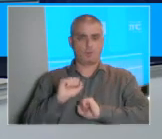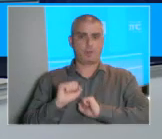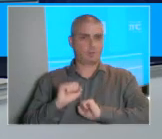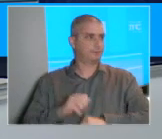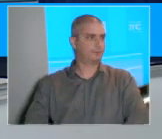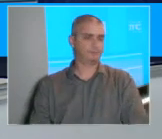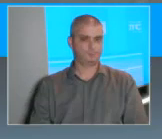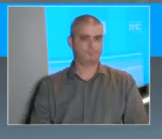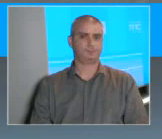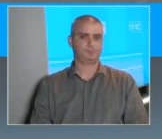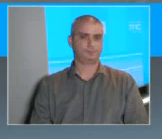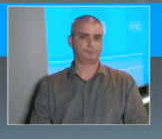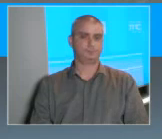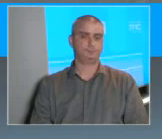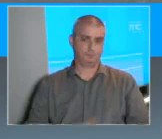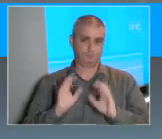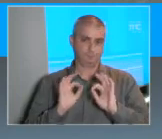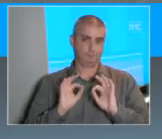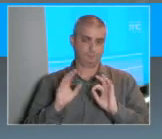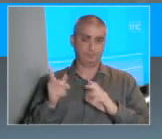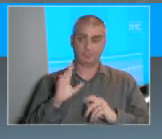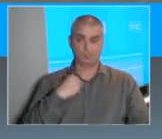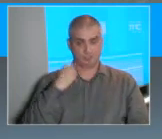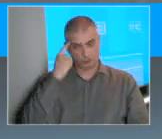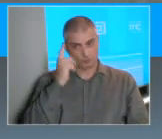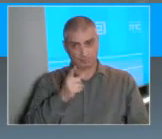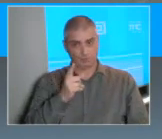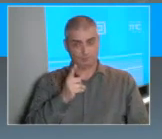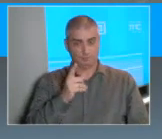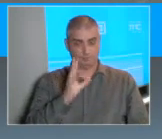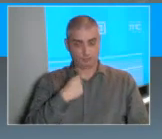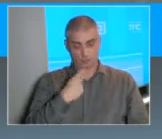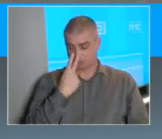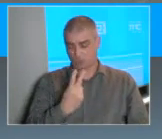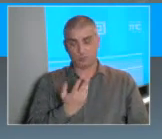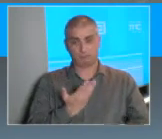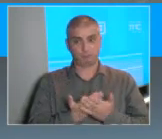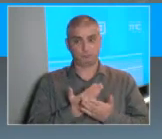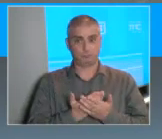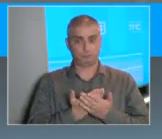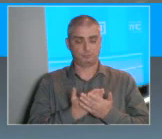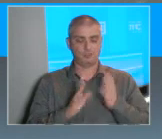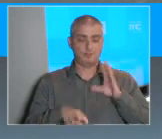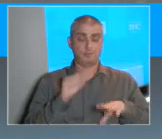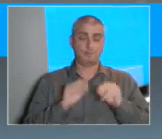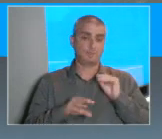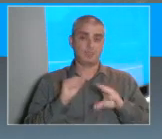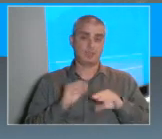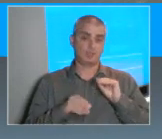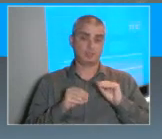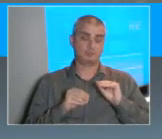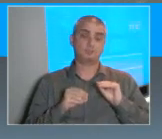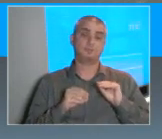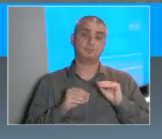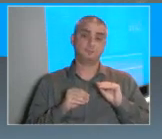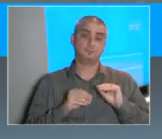המתווה הנשיא, אני חושבת, אבי דאבו, אבל גם תכלס הם שיחקו בזה. שמה שבעצם אנחנו רואים לנגד עינינו מערכת בחירות,